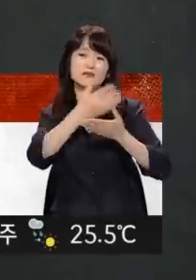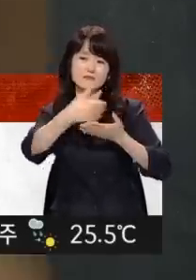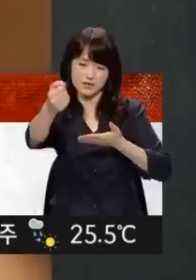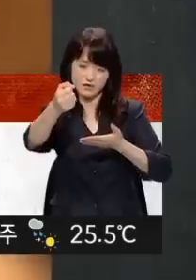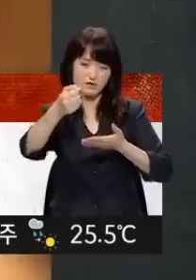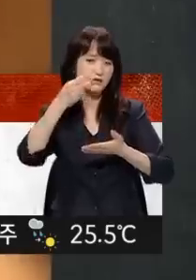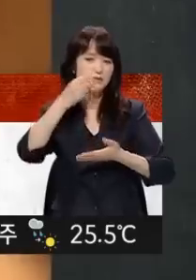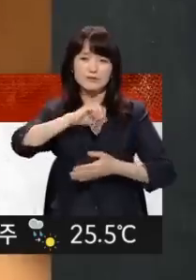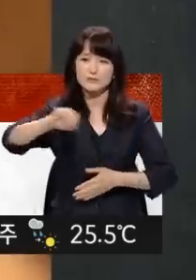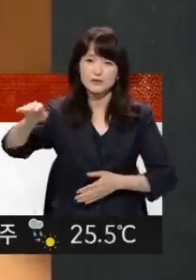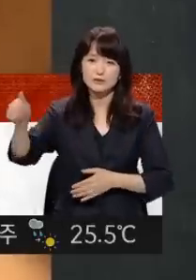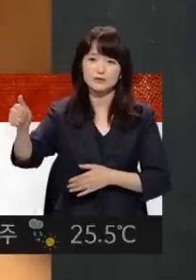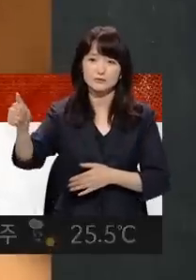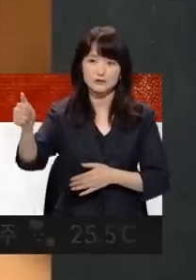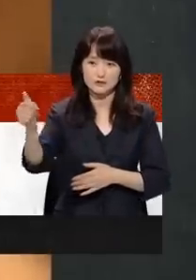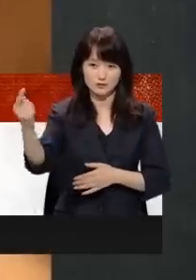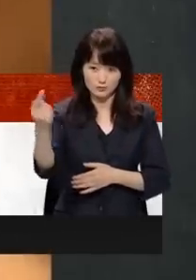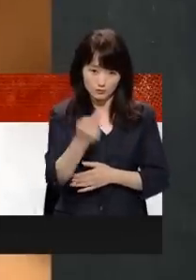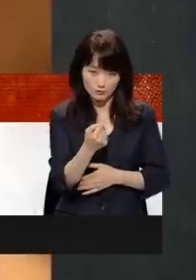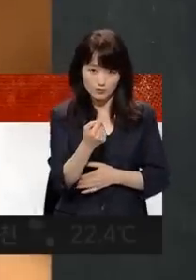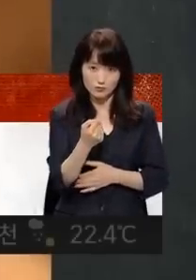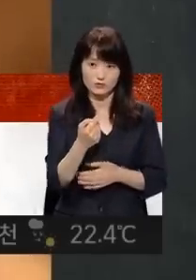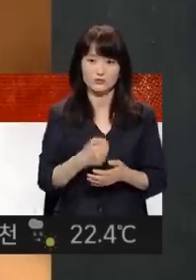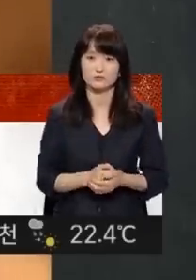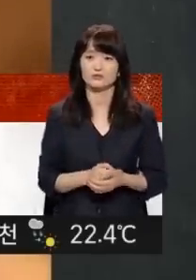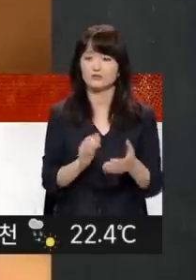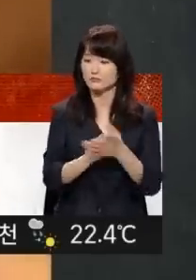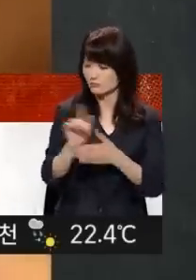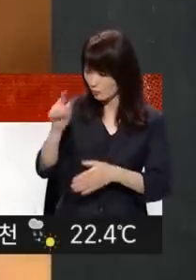남자가 나왔어요 친구도 이러면서